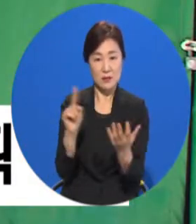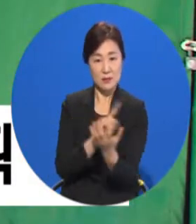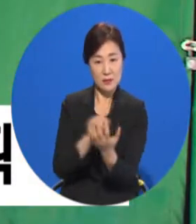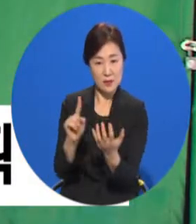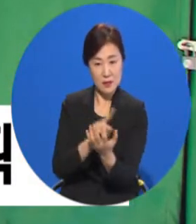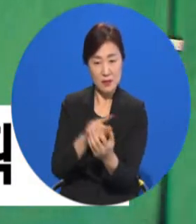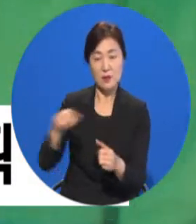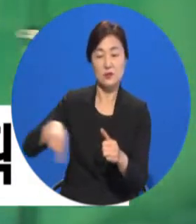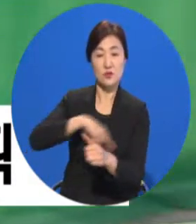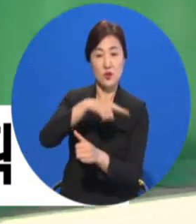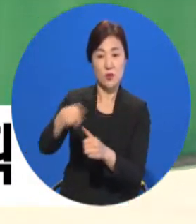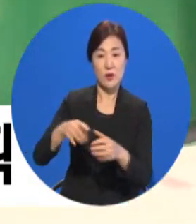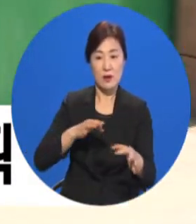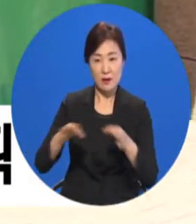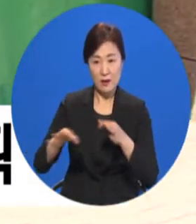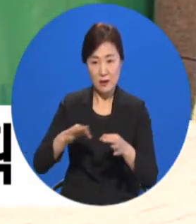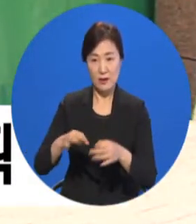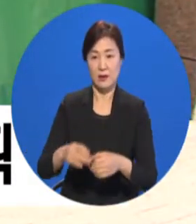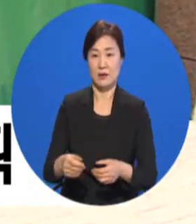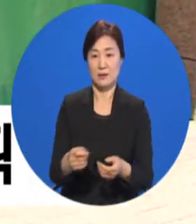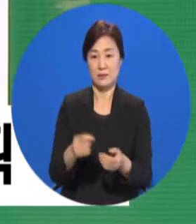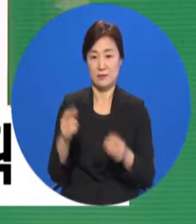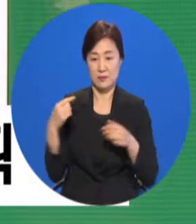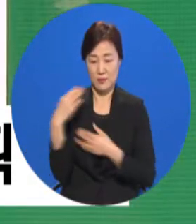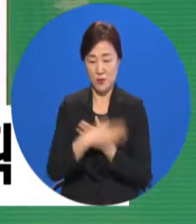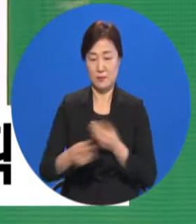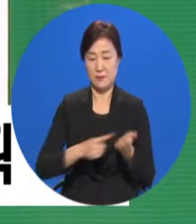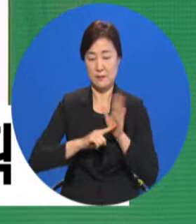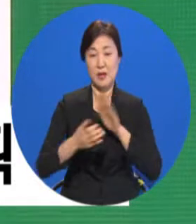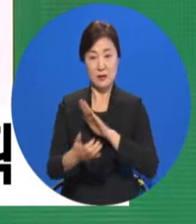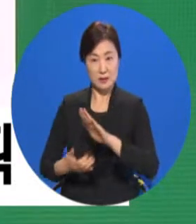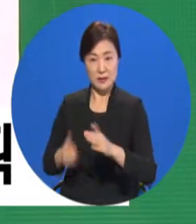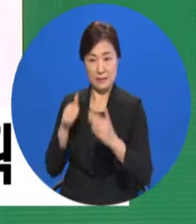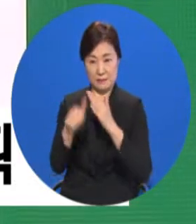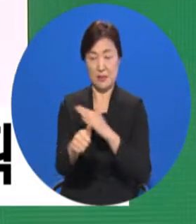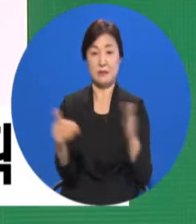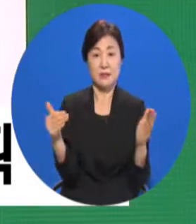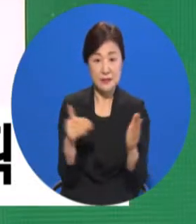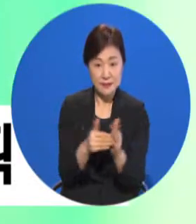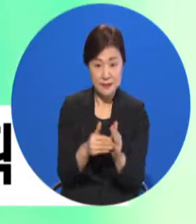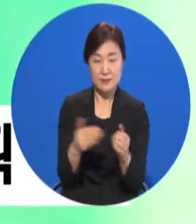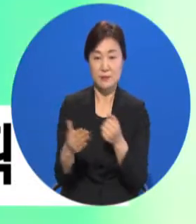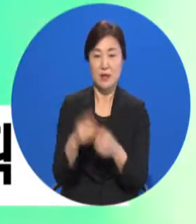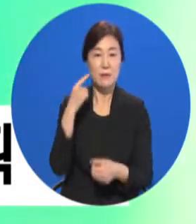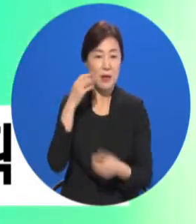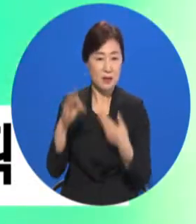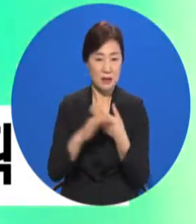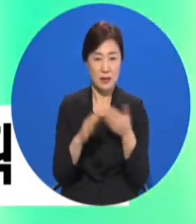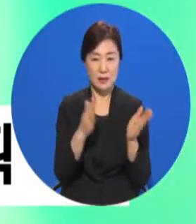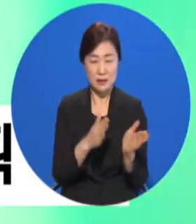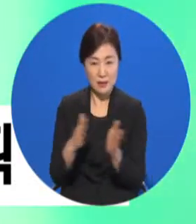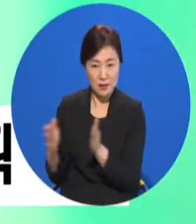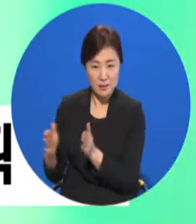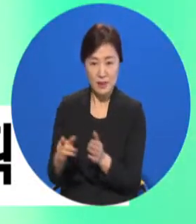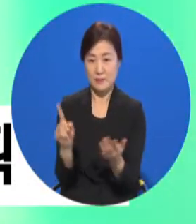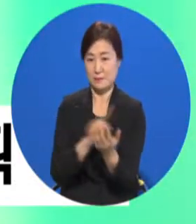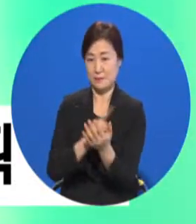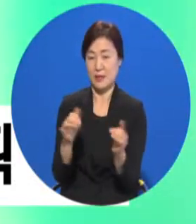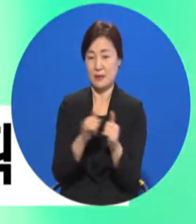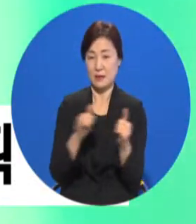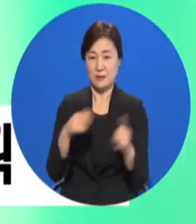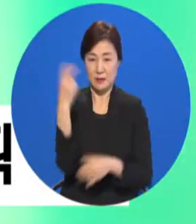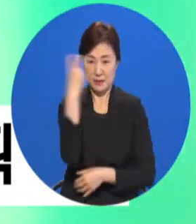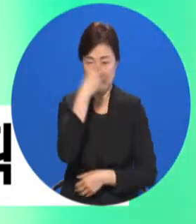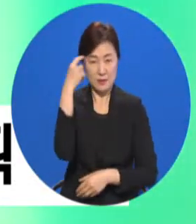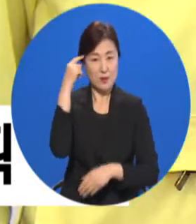인근 상점의 경우 증상이 나타나기 전 방문했다는 점을 강조하고 만약을 대비해 당시 접촉자들 대상으로 검사를